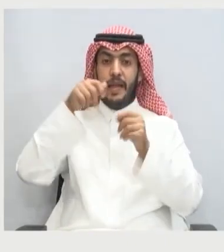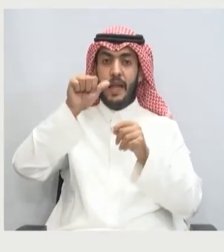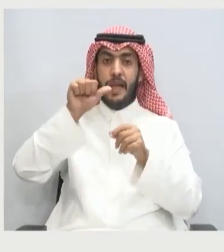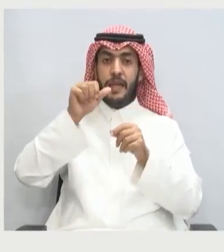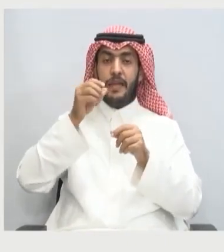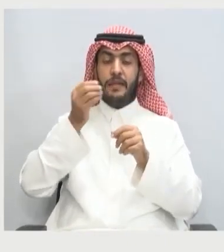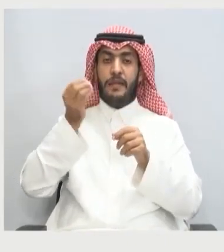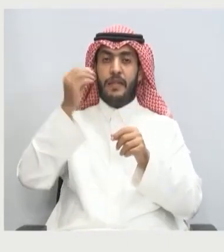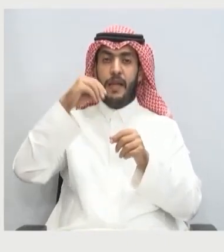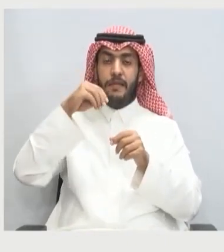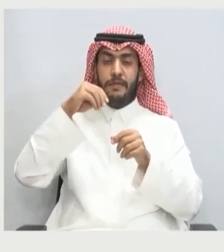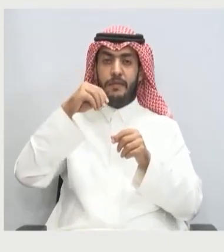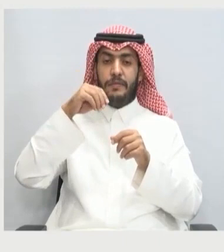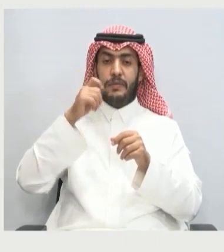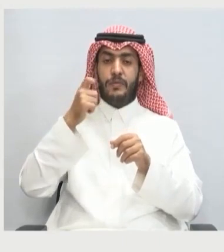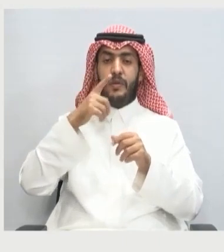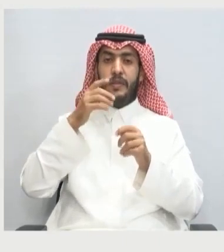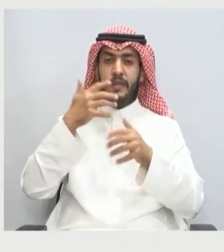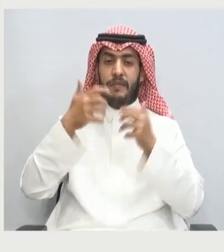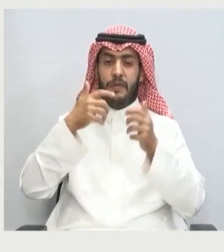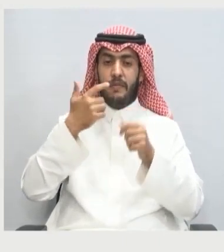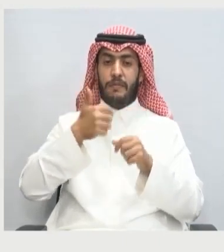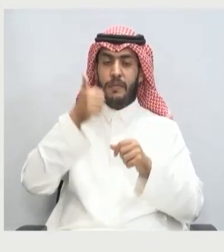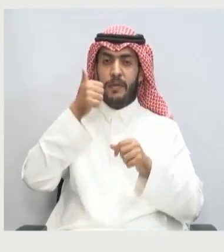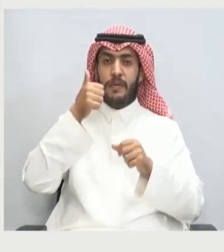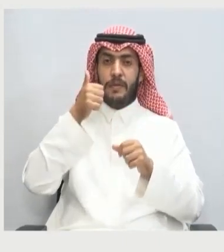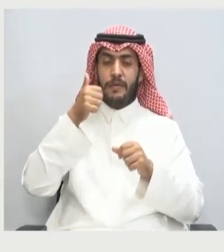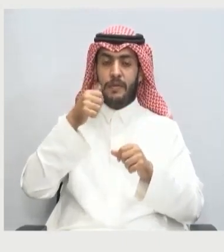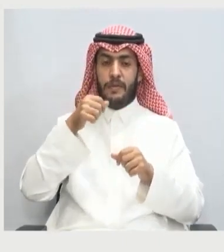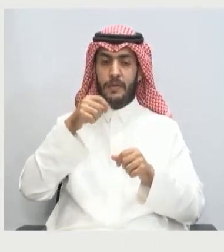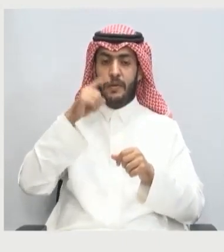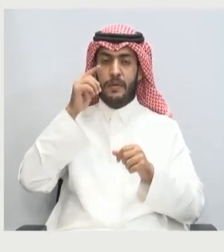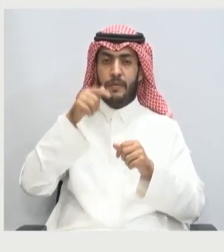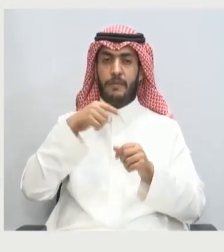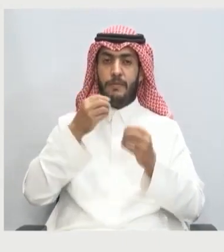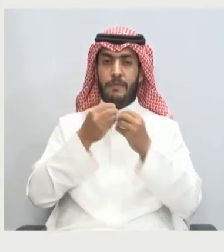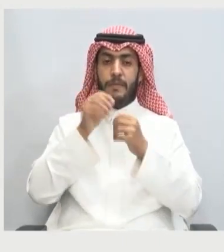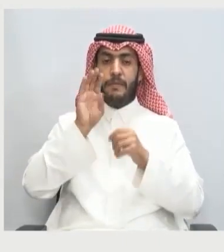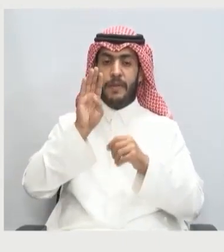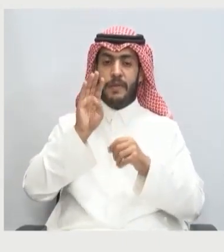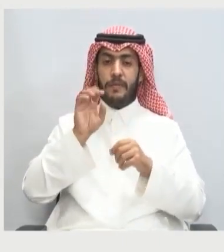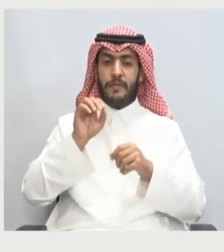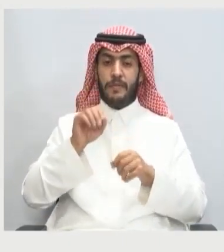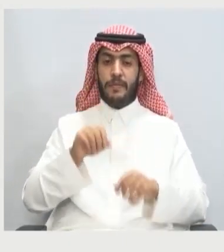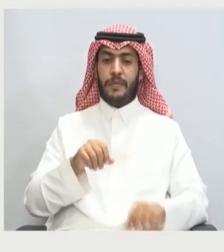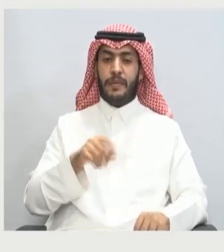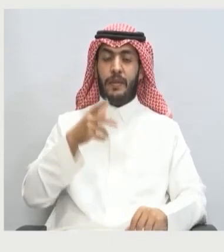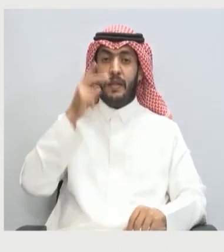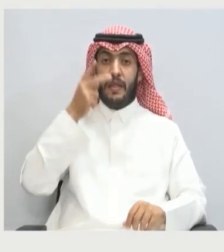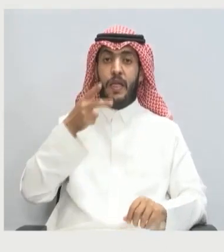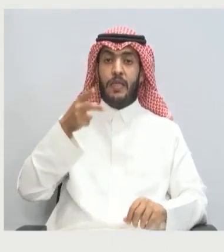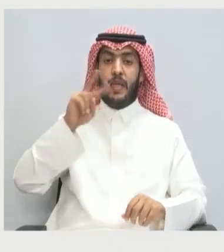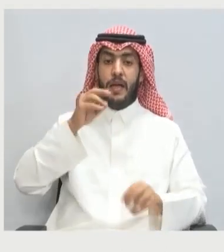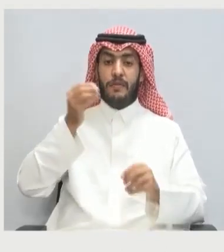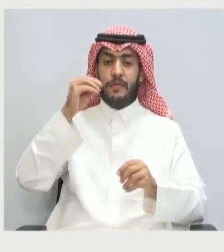ستتضاعف سرعه التفاعل ماذا يمكن ان يحدث اذا تضاعف تركيز الماده b ايضا سيتضاعف